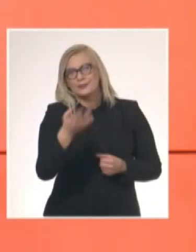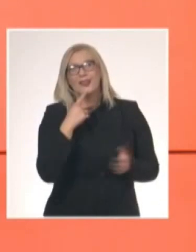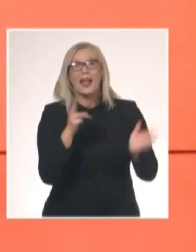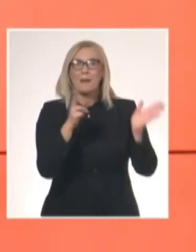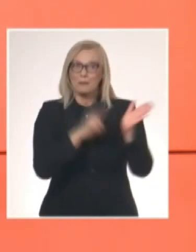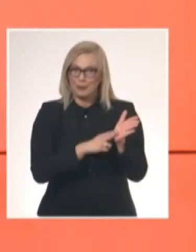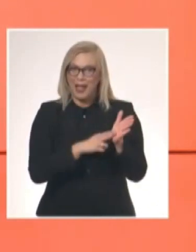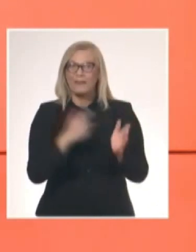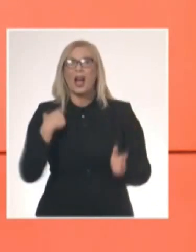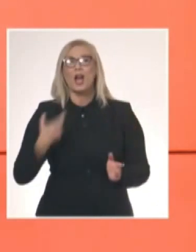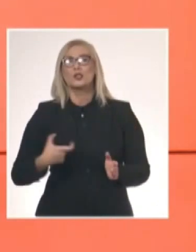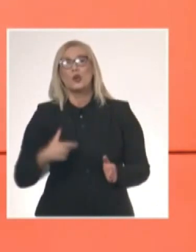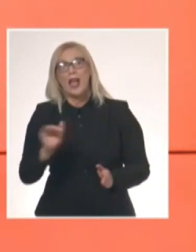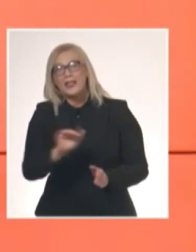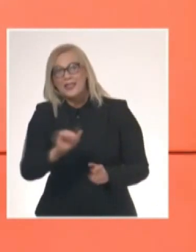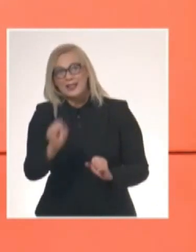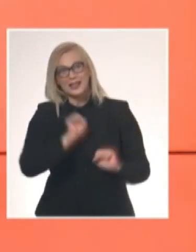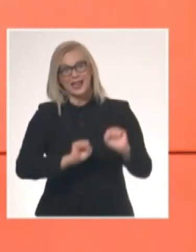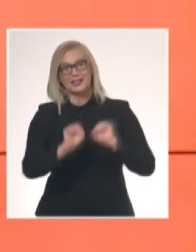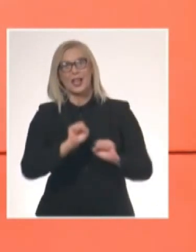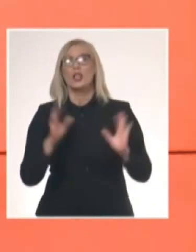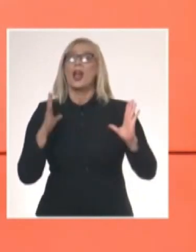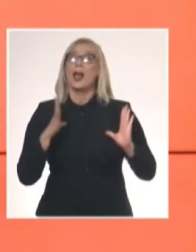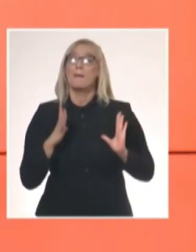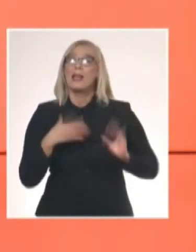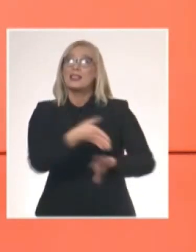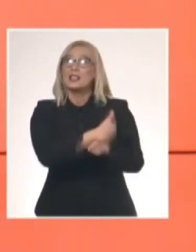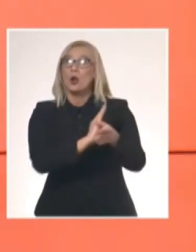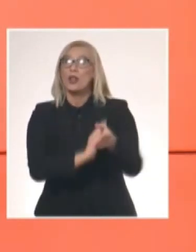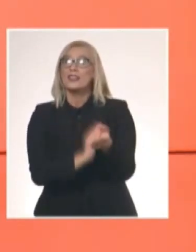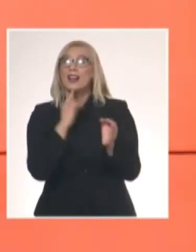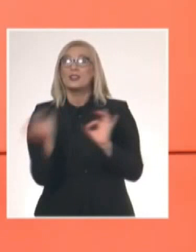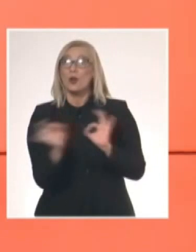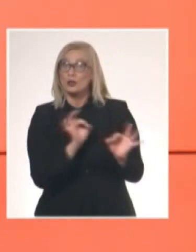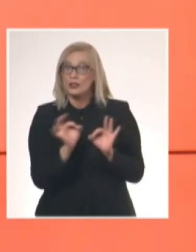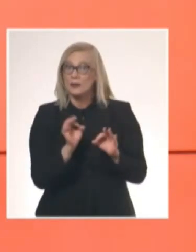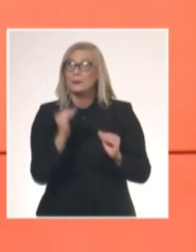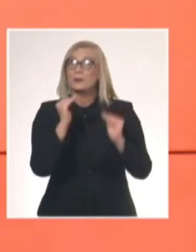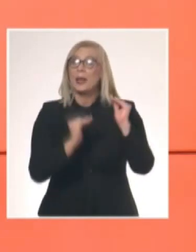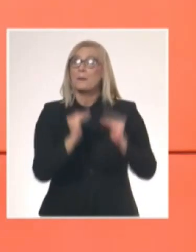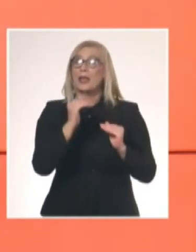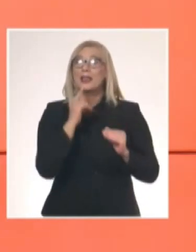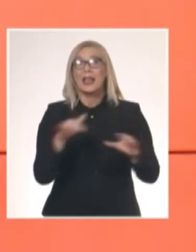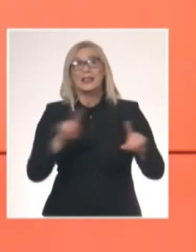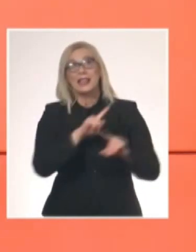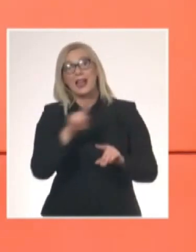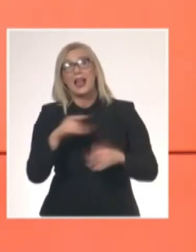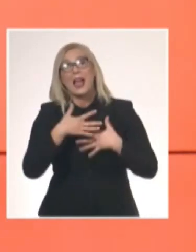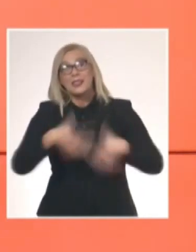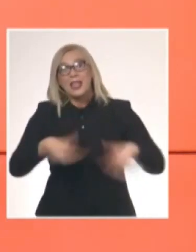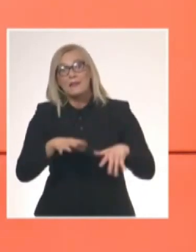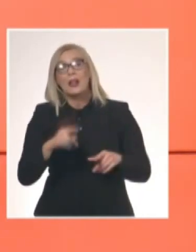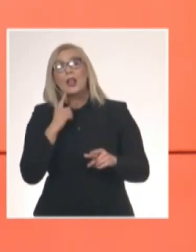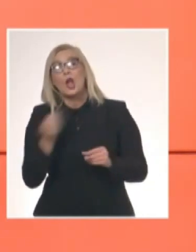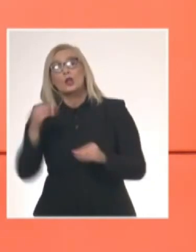ulta, por për të gjithë qytetarët. Megjithatë, synimi në pjesën e pagës minimale, pra arritjen e pagës minimale,